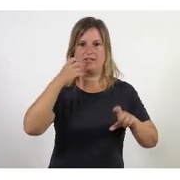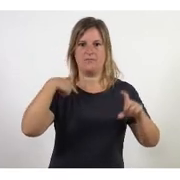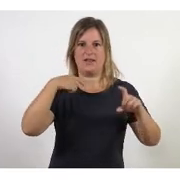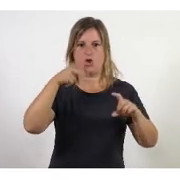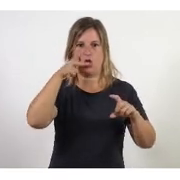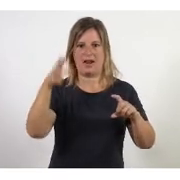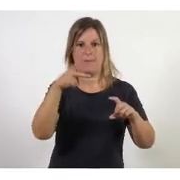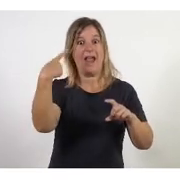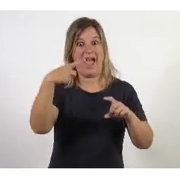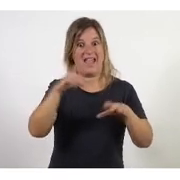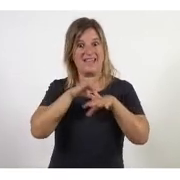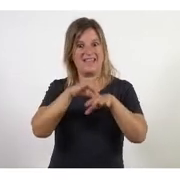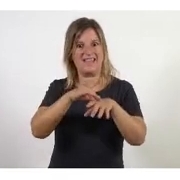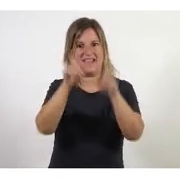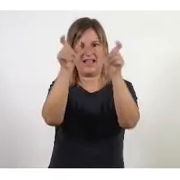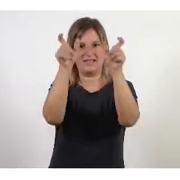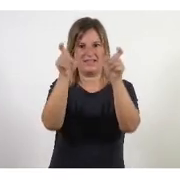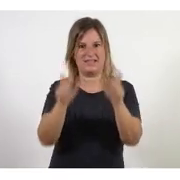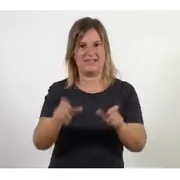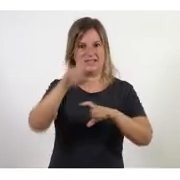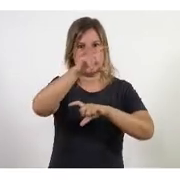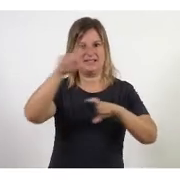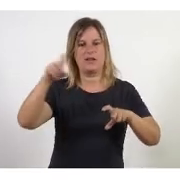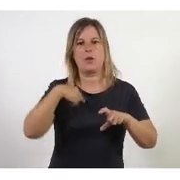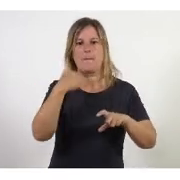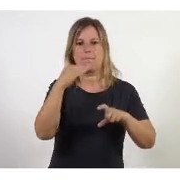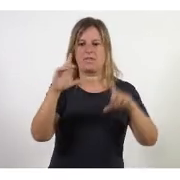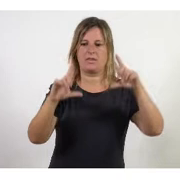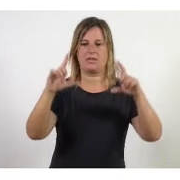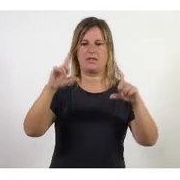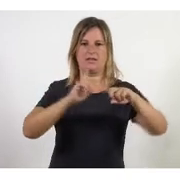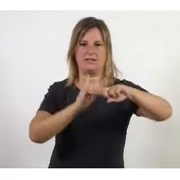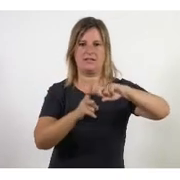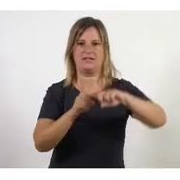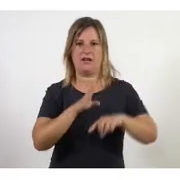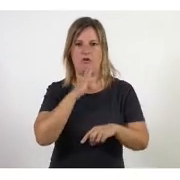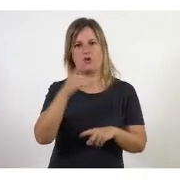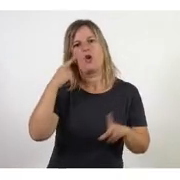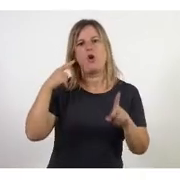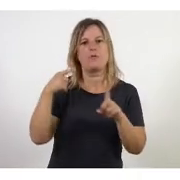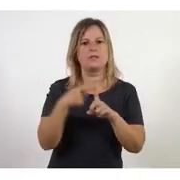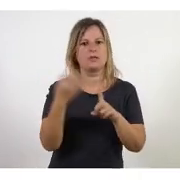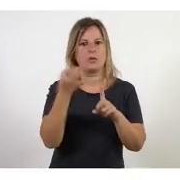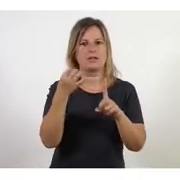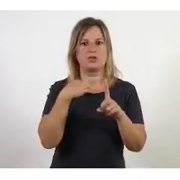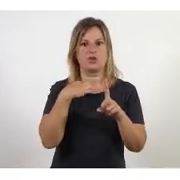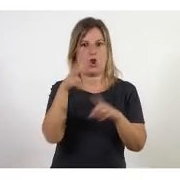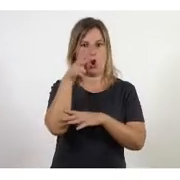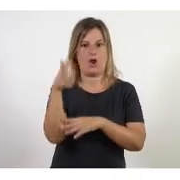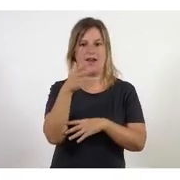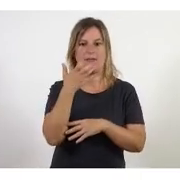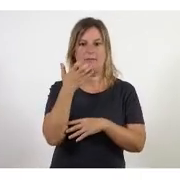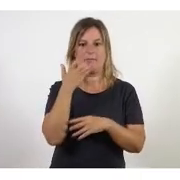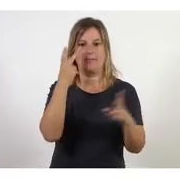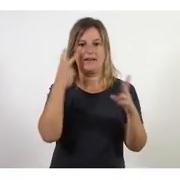engegada. Aquestes guies de composició em serviran per jo enquadrar millor les meves imatges. I la idea és col·locar allò que vull gravar, com en aquesta imatge que teniu